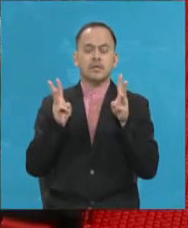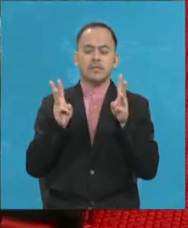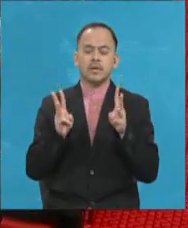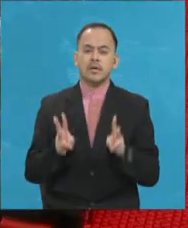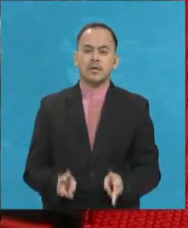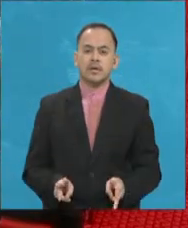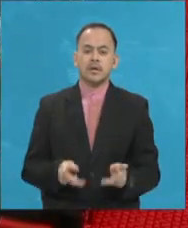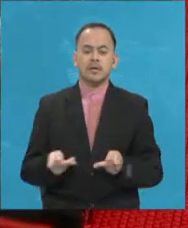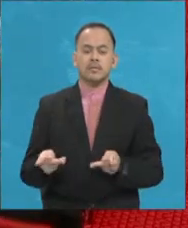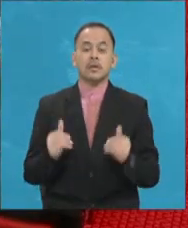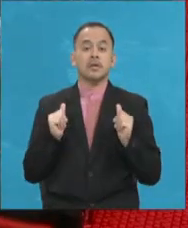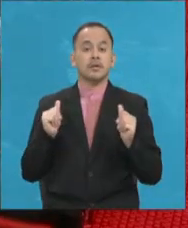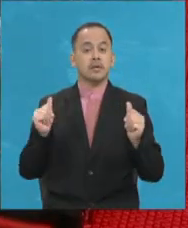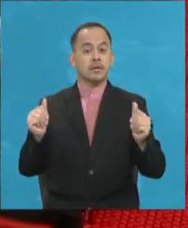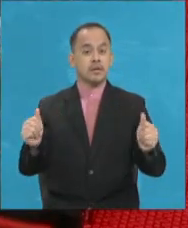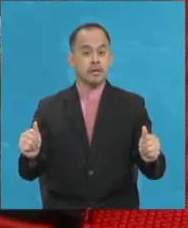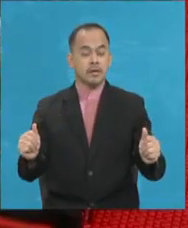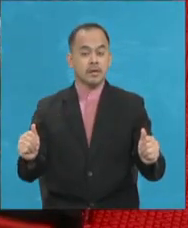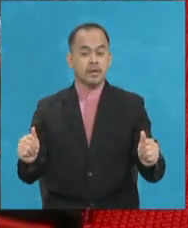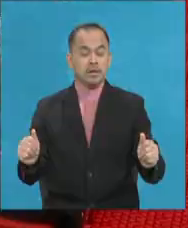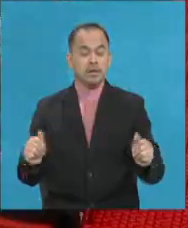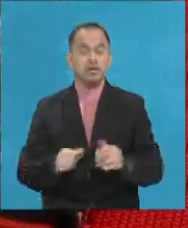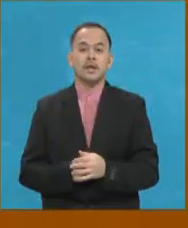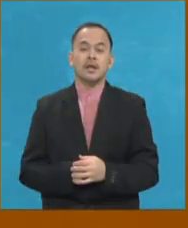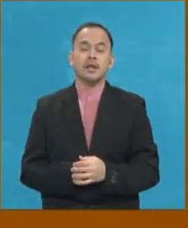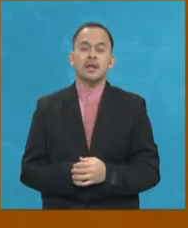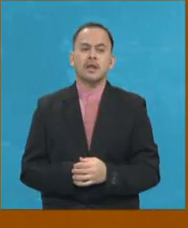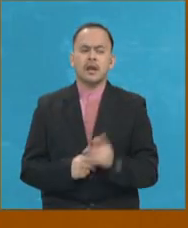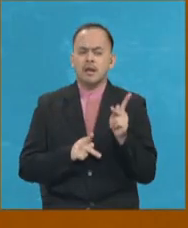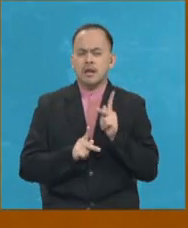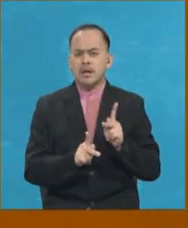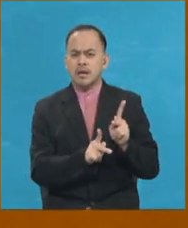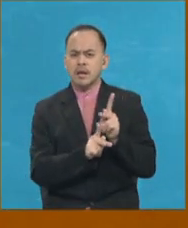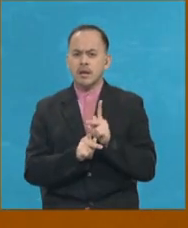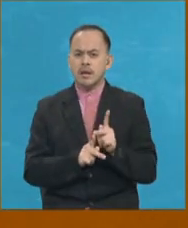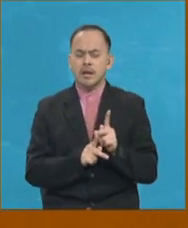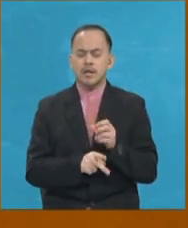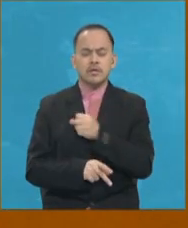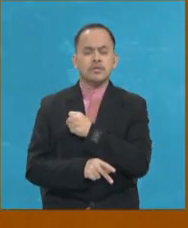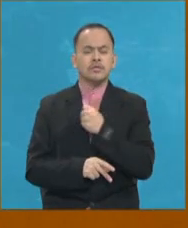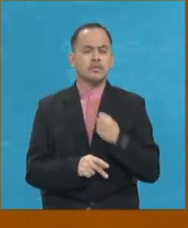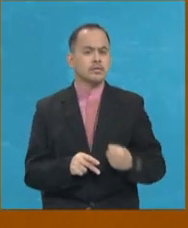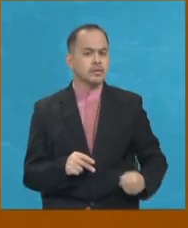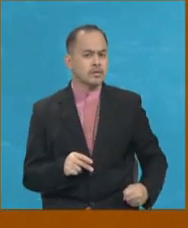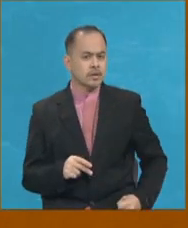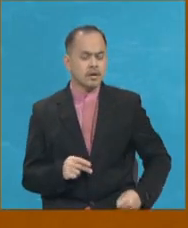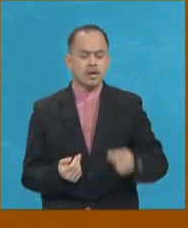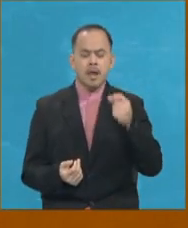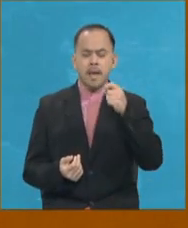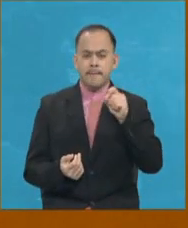perkemahan awal di negara ini di peduli maka bete juga telah